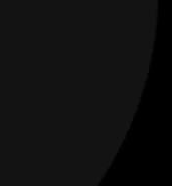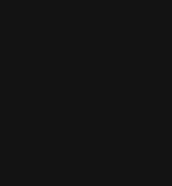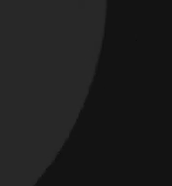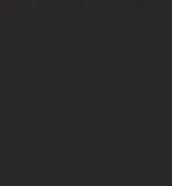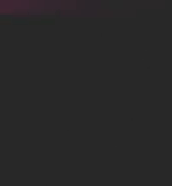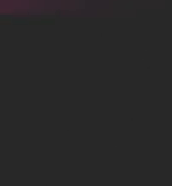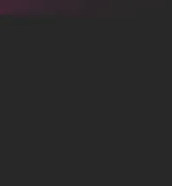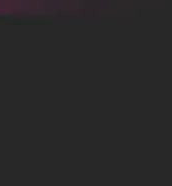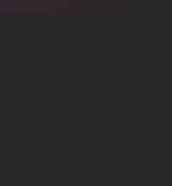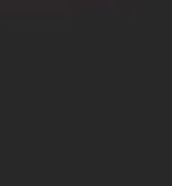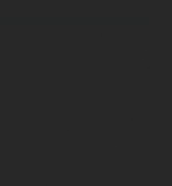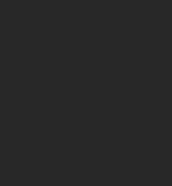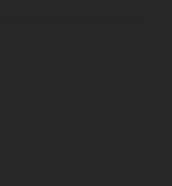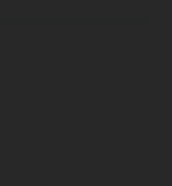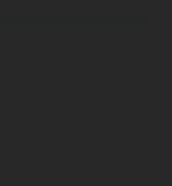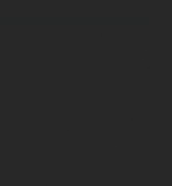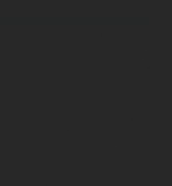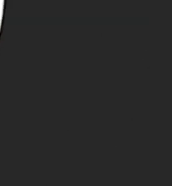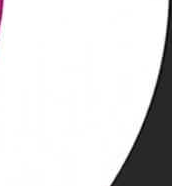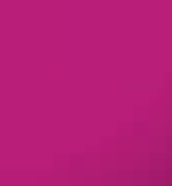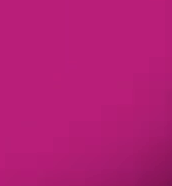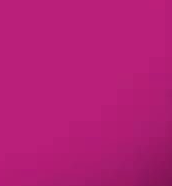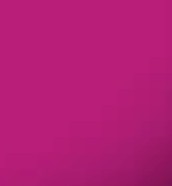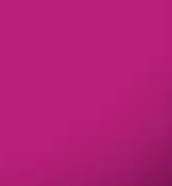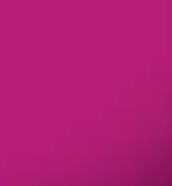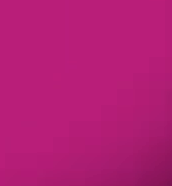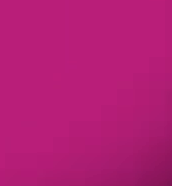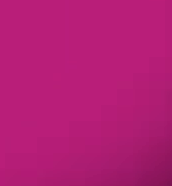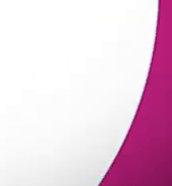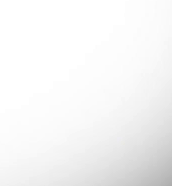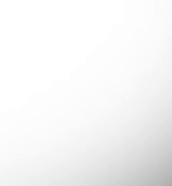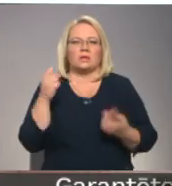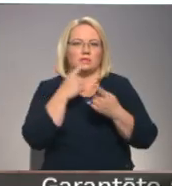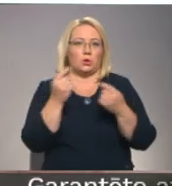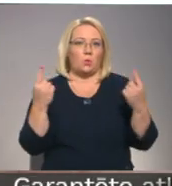Re, visi ēters ir te!